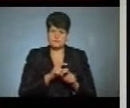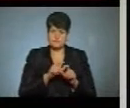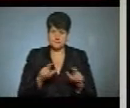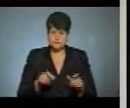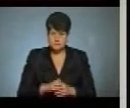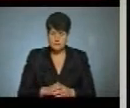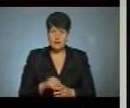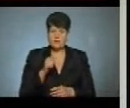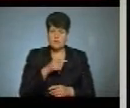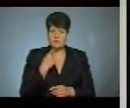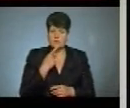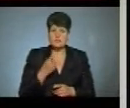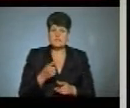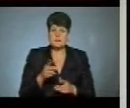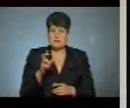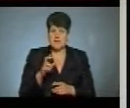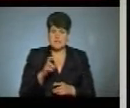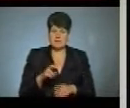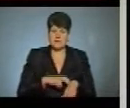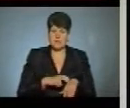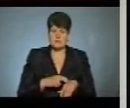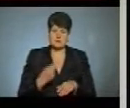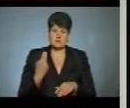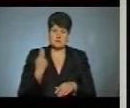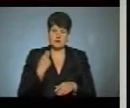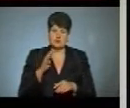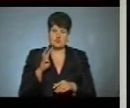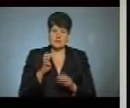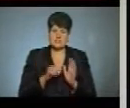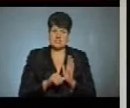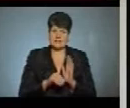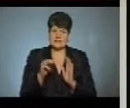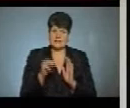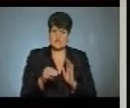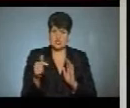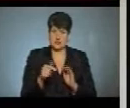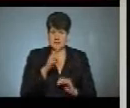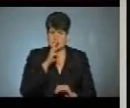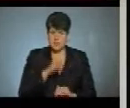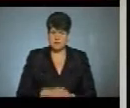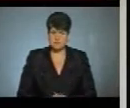Кучер. За його словами, за березень лікарям заборгували 460 тисяч гривень заробітної плати.